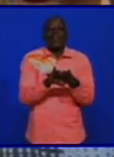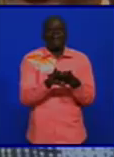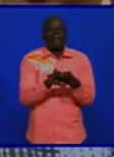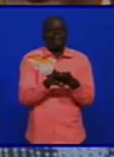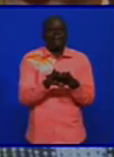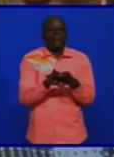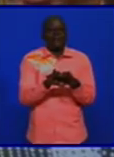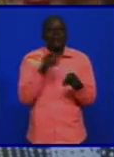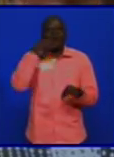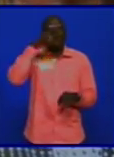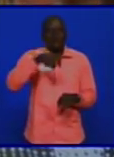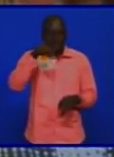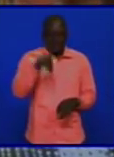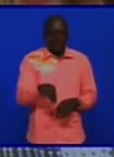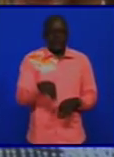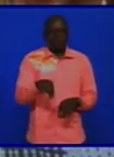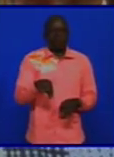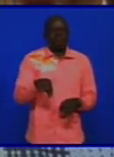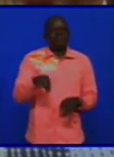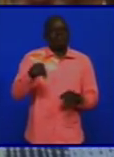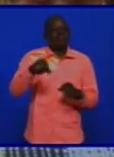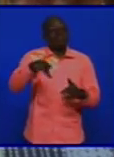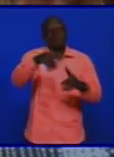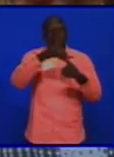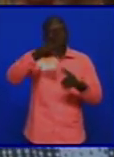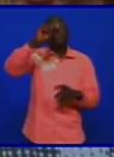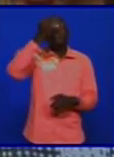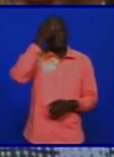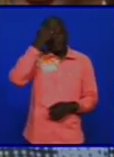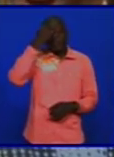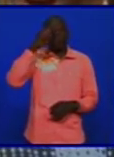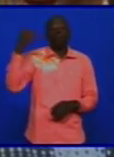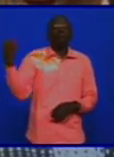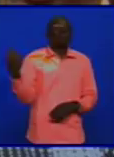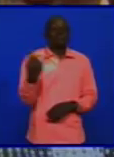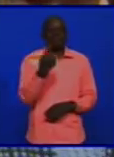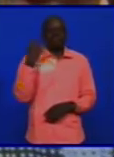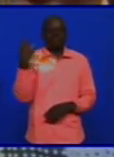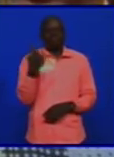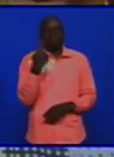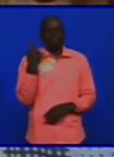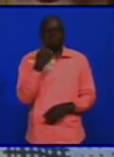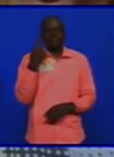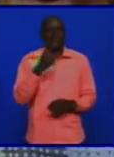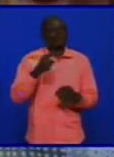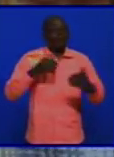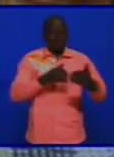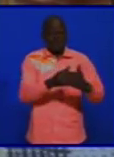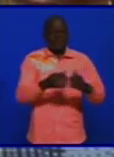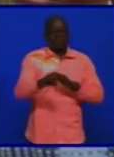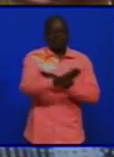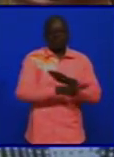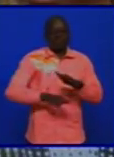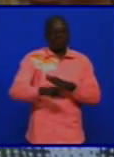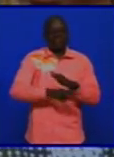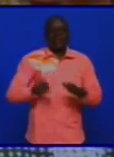Il faut que la majorité qui gouverne soit toujours très proche de sa base. Et nous,